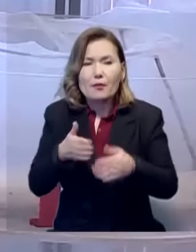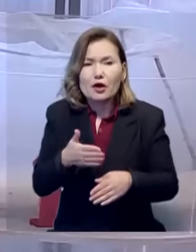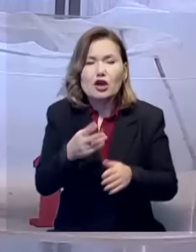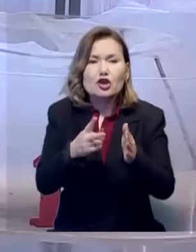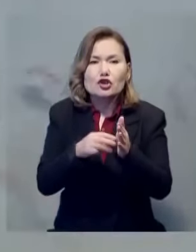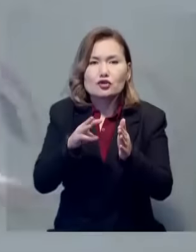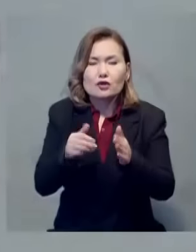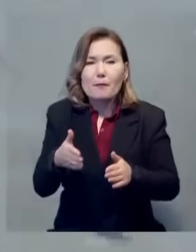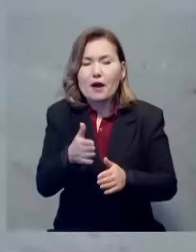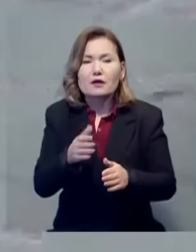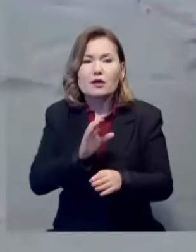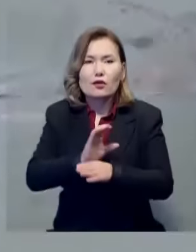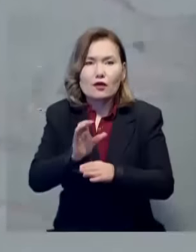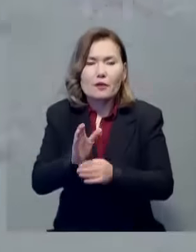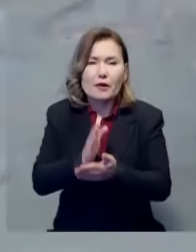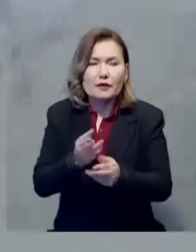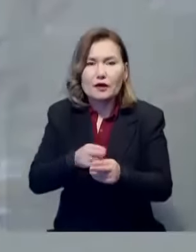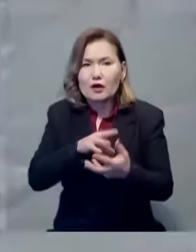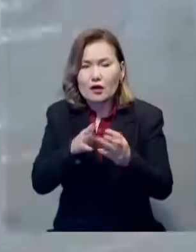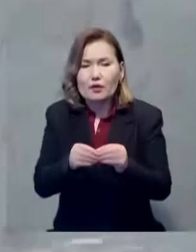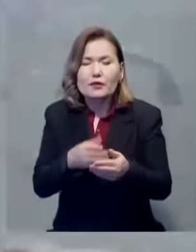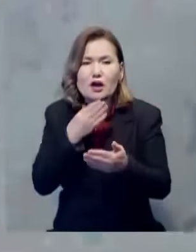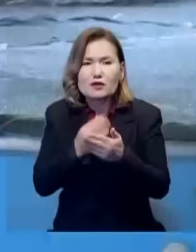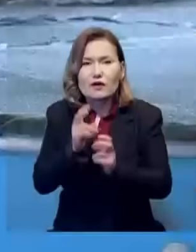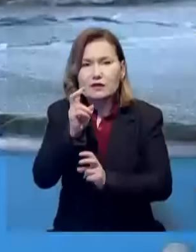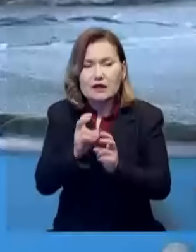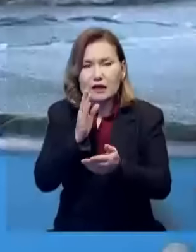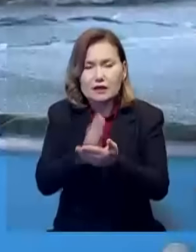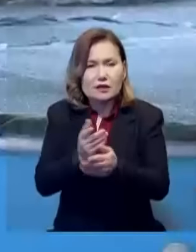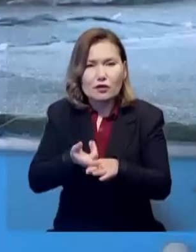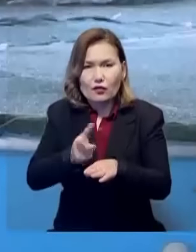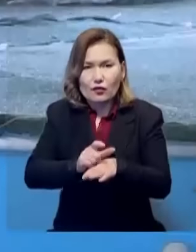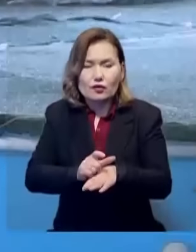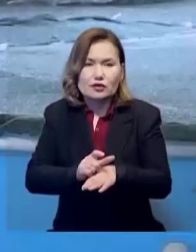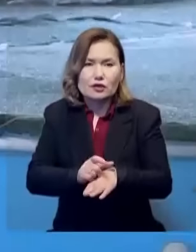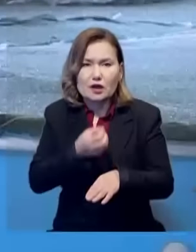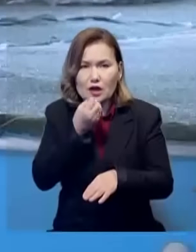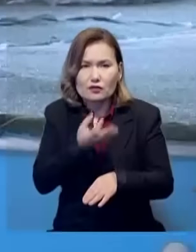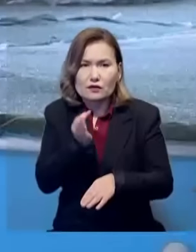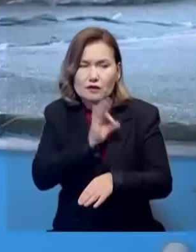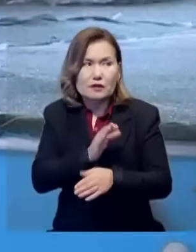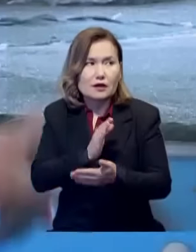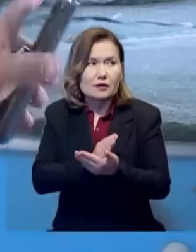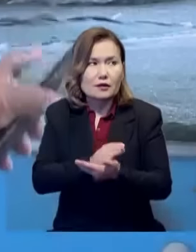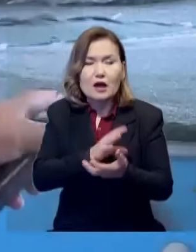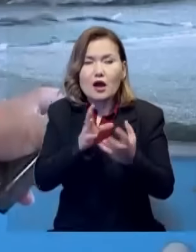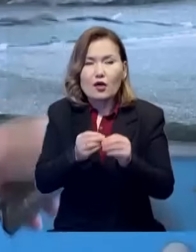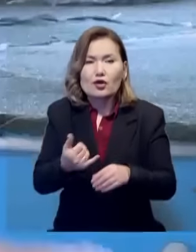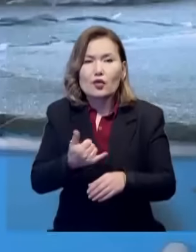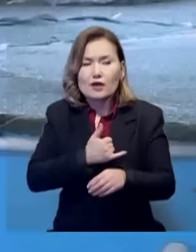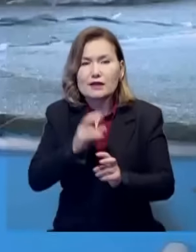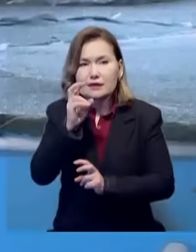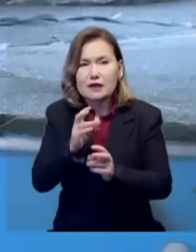жуық өнім өндіреді. Балықтар инкубациялық цех жүйесі арқылы көбейтіледі. Нөлден бастап, бос жерден басталады. Тағы бір инкуб цехіміз